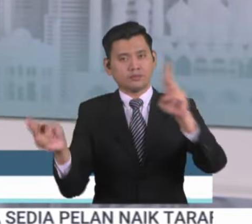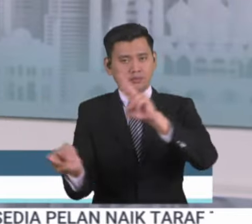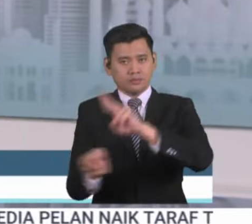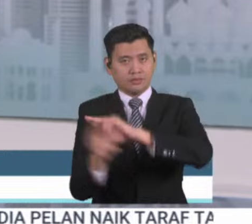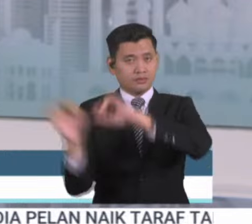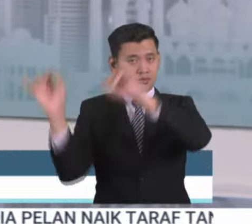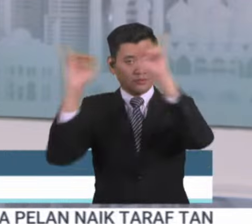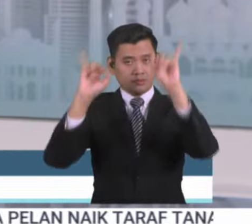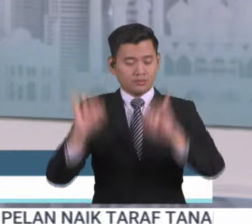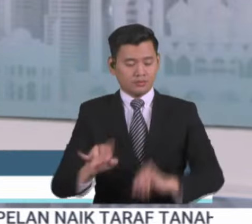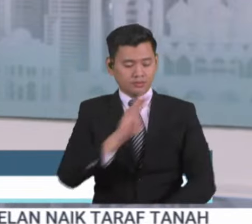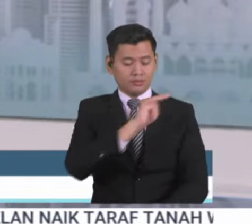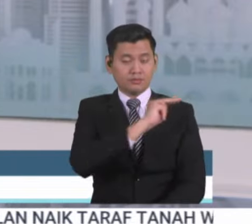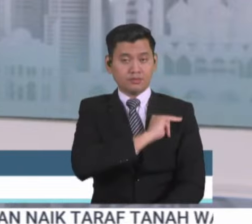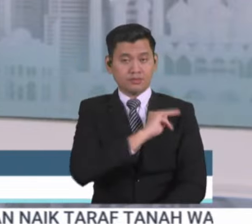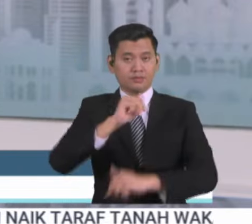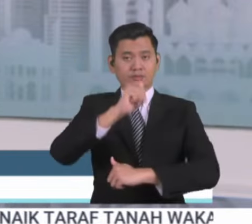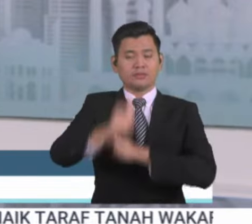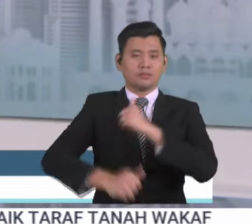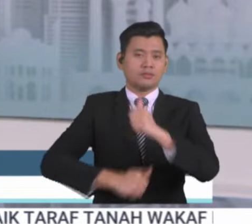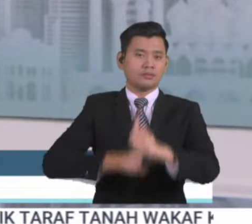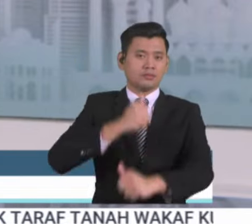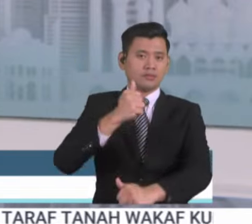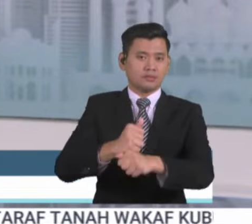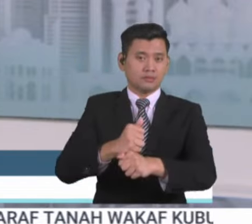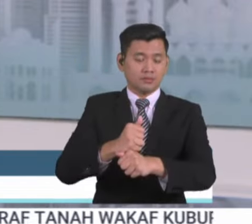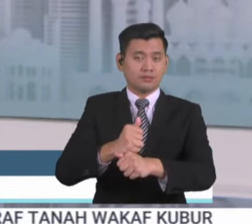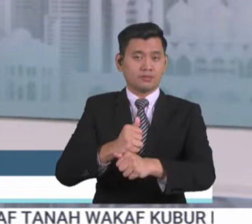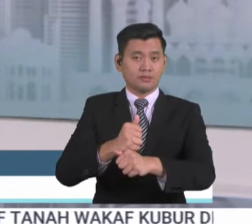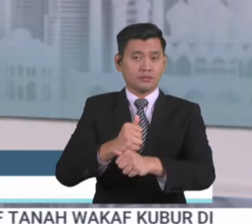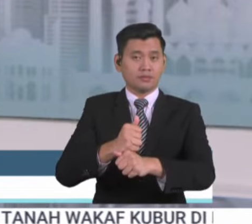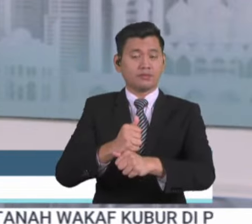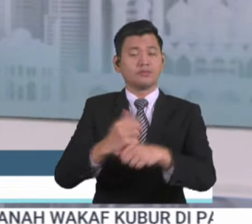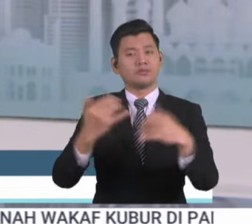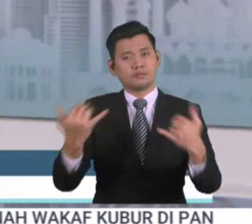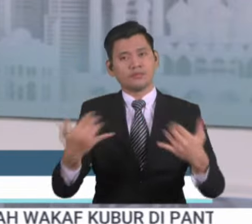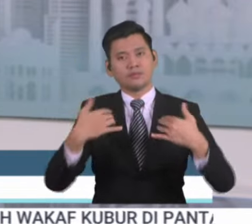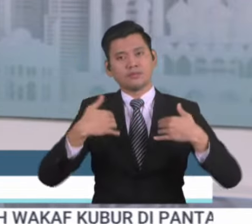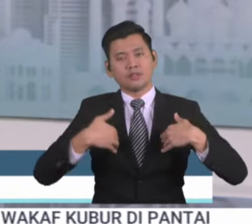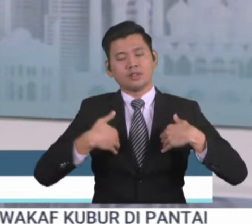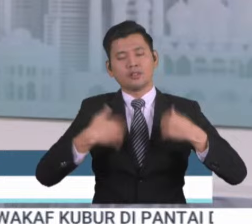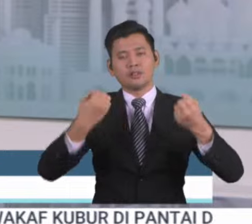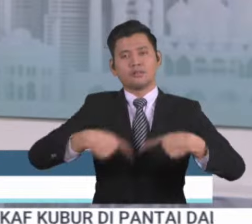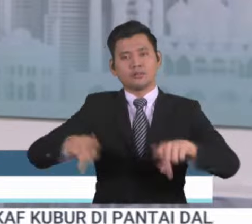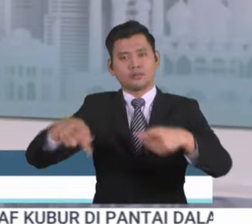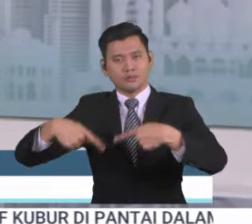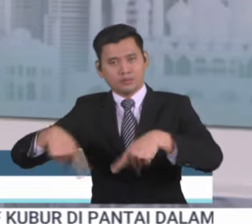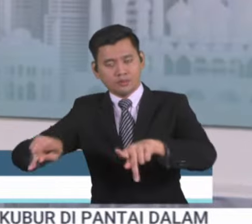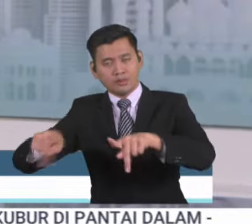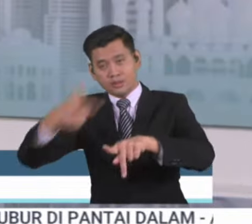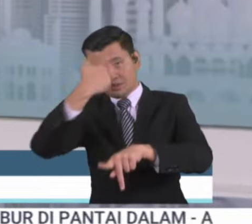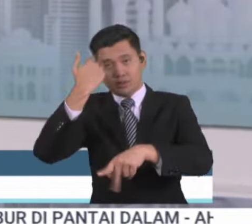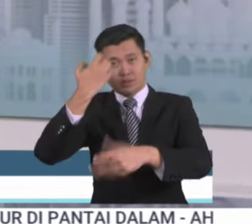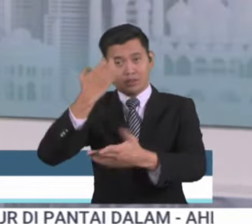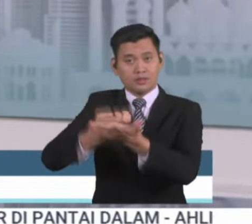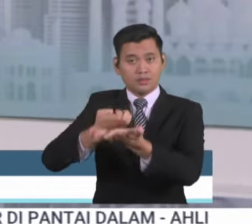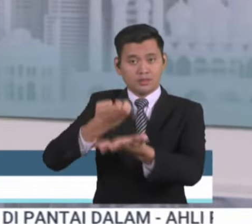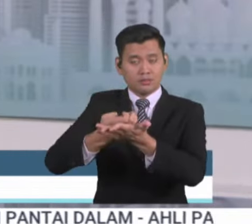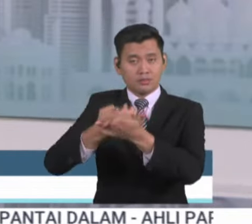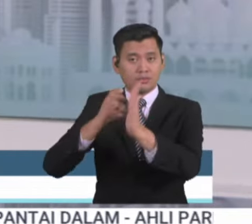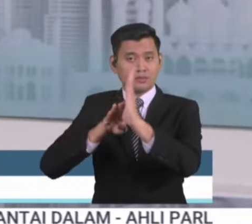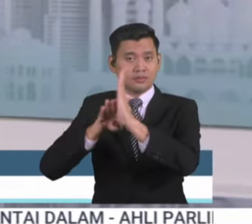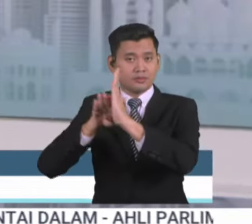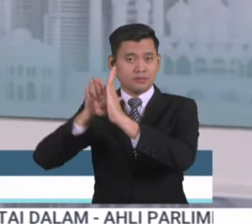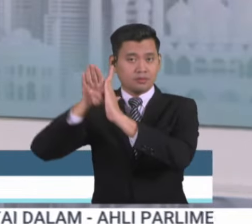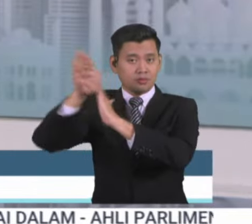Menteri Sumber Asli dan Kelestarian Alam Nik Nazmi Nik Ahmad berkata rantau ini mempunyai banyak peluang besar berikutan ekonominya yang